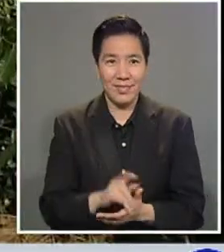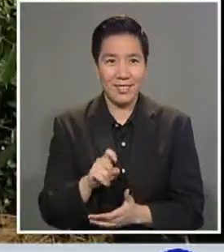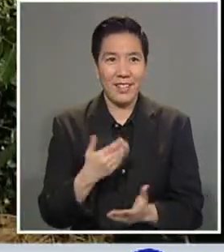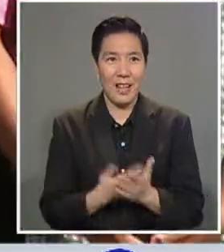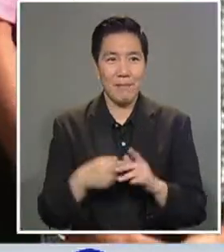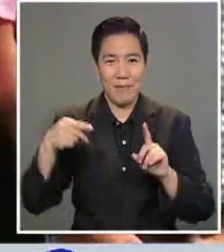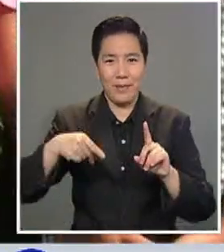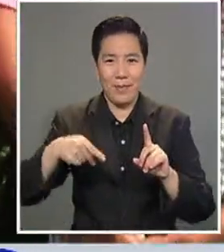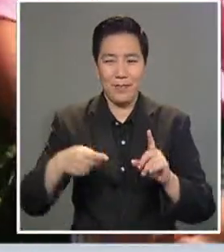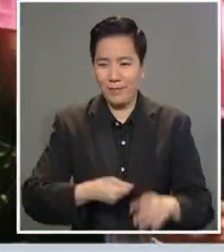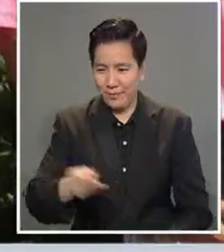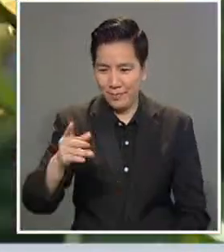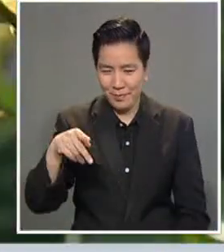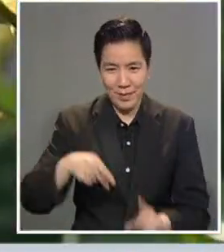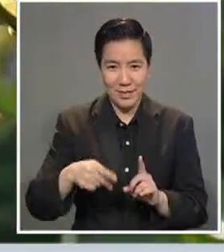ค่ะ